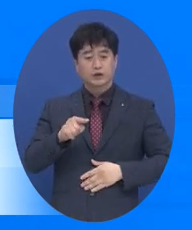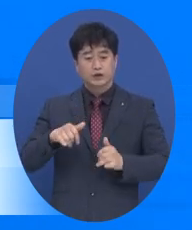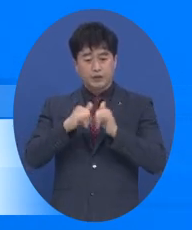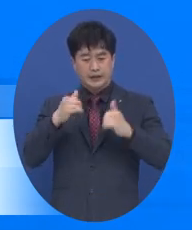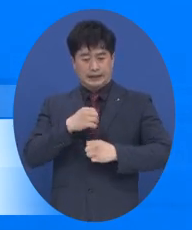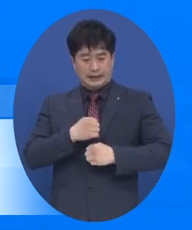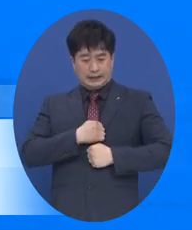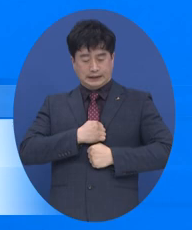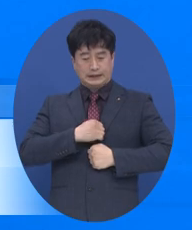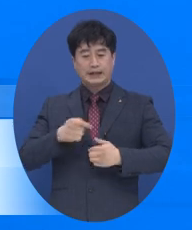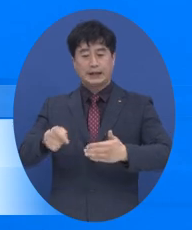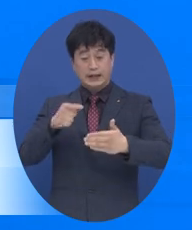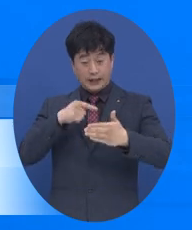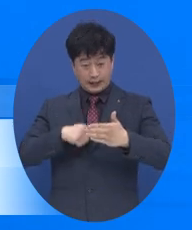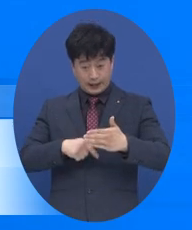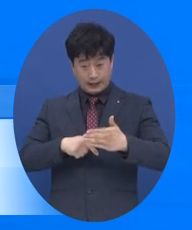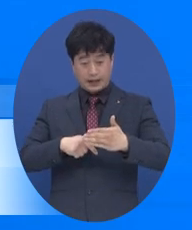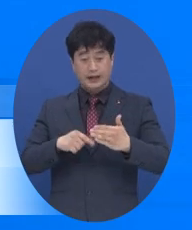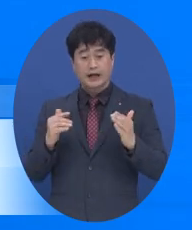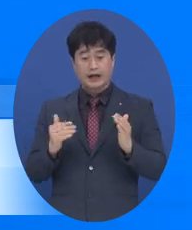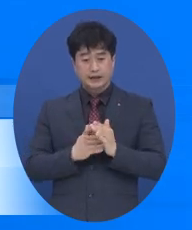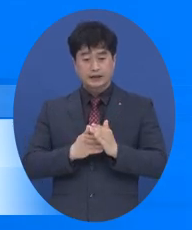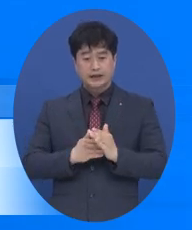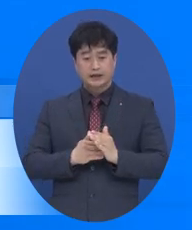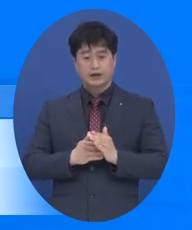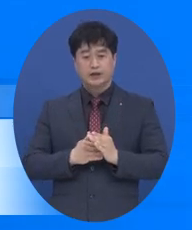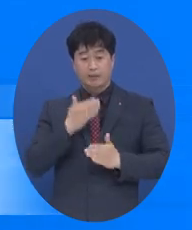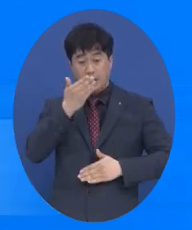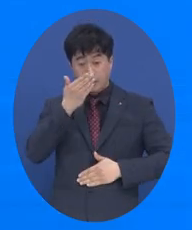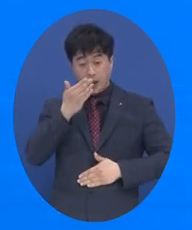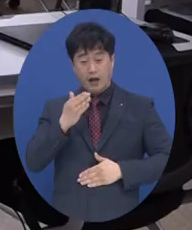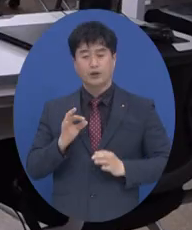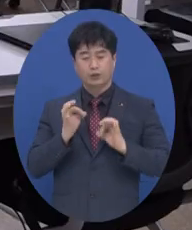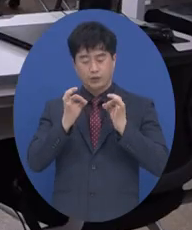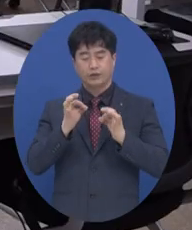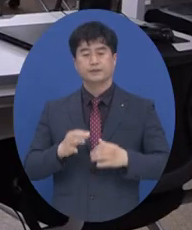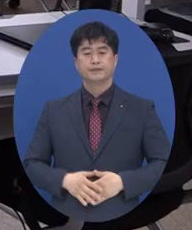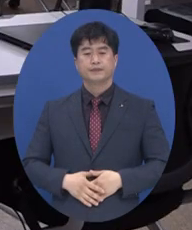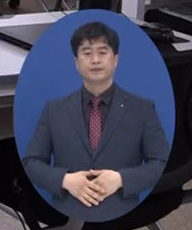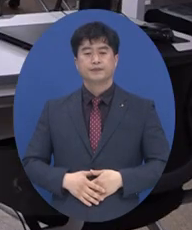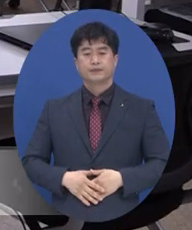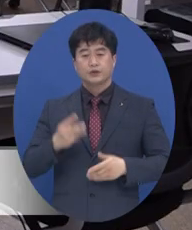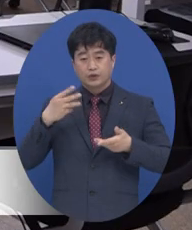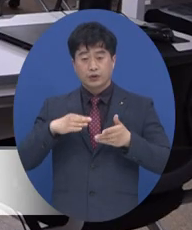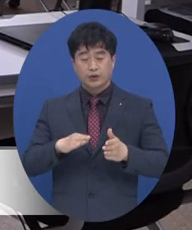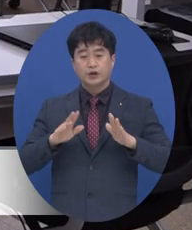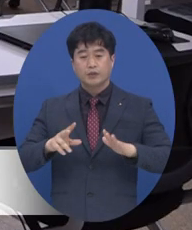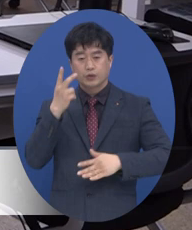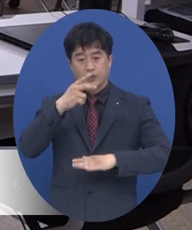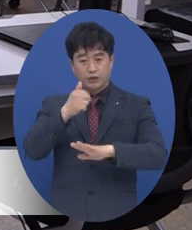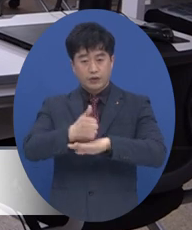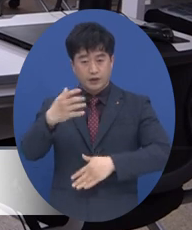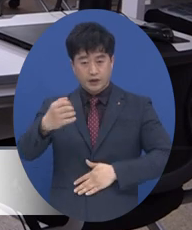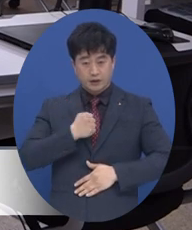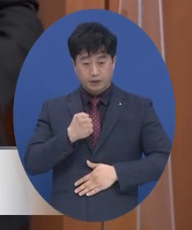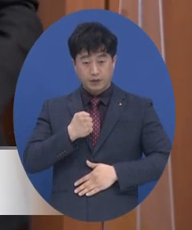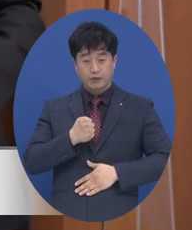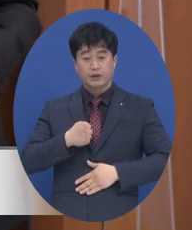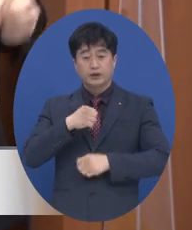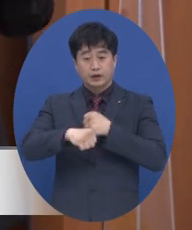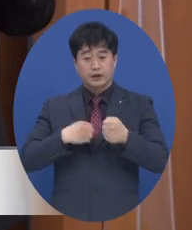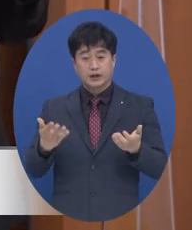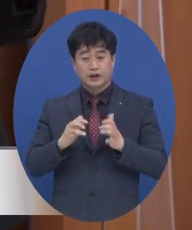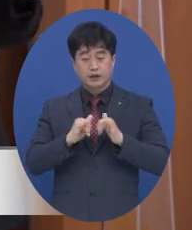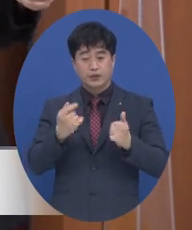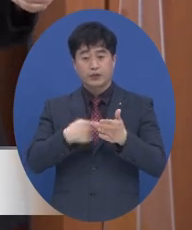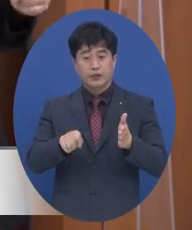안정 망 안으로 들어올 수 있도록 가능한 노력을 다할 것입니다 경기도는 이번 조사 결과를 바탕으로 프리랜서 들을